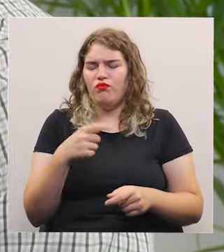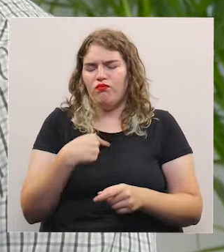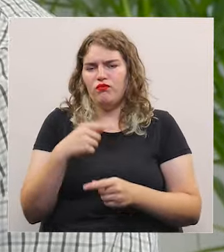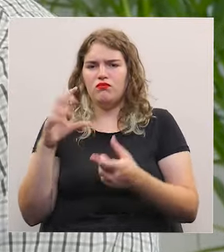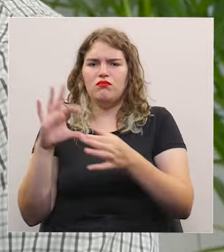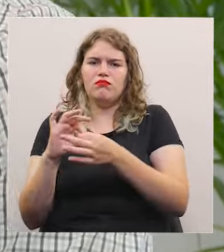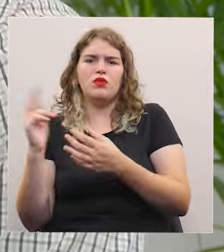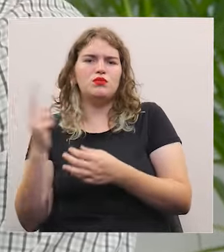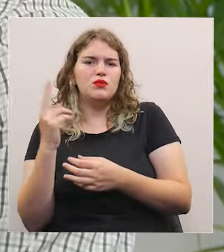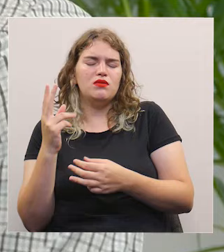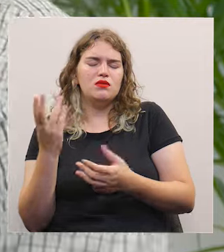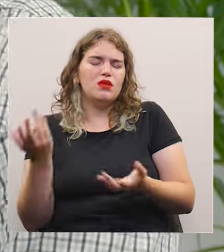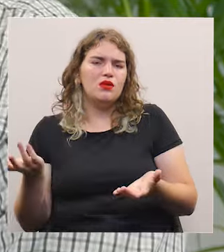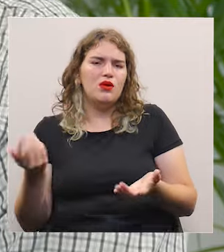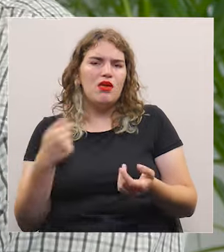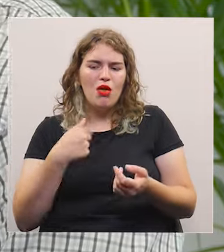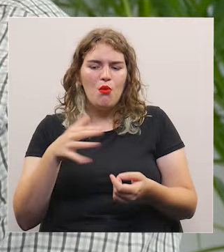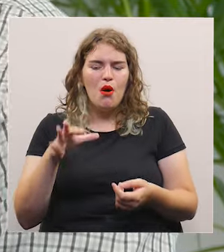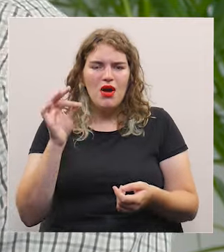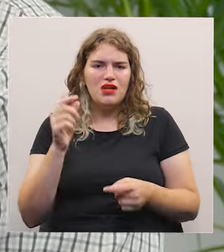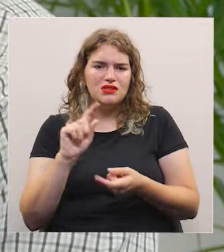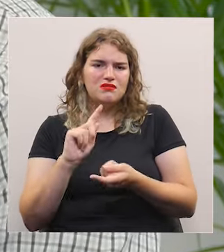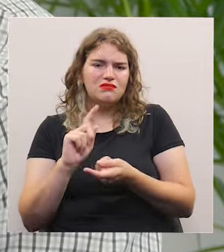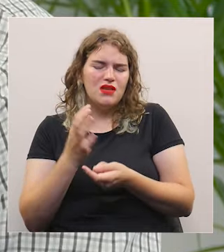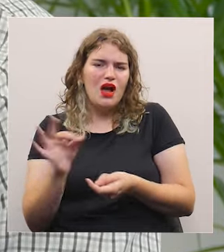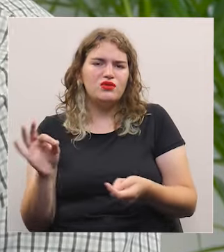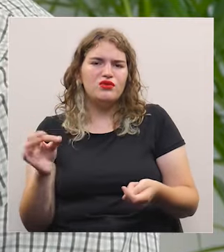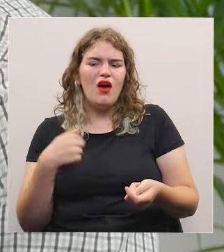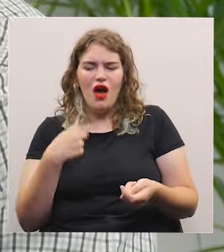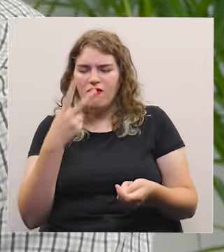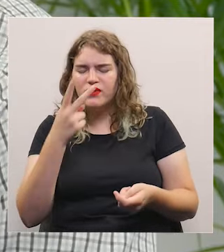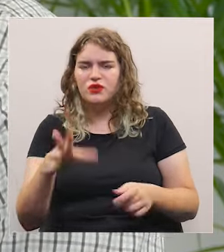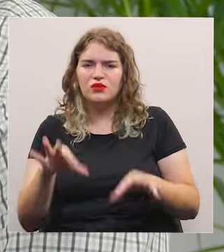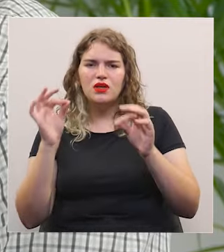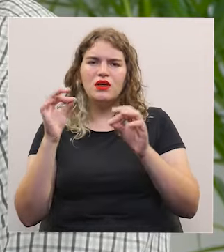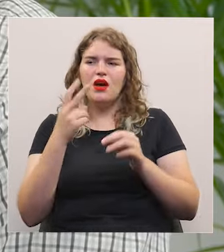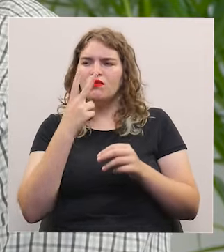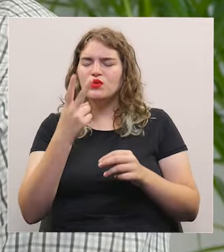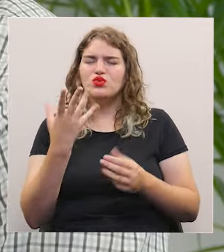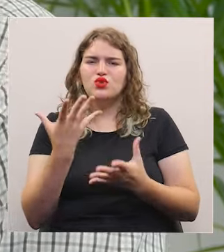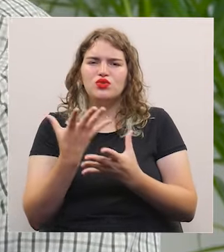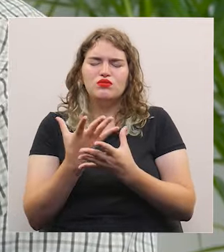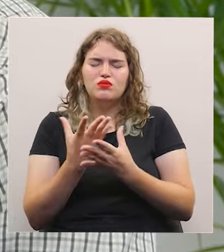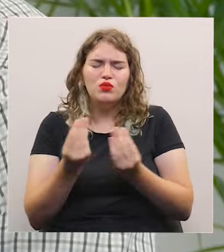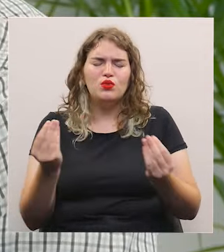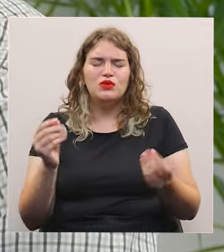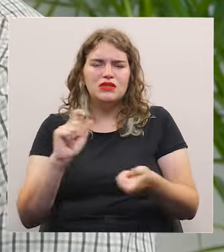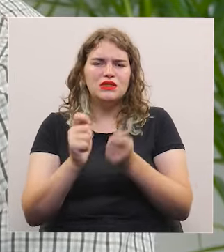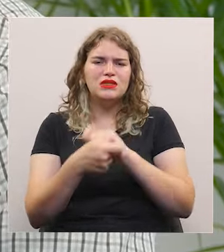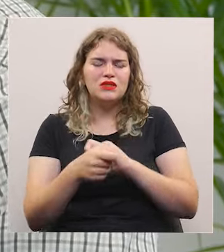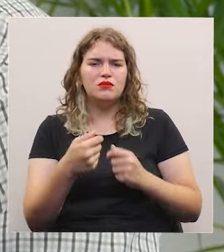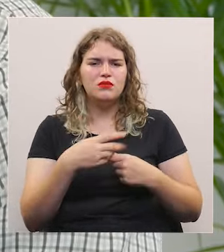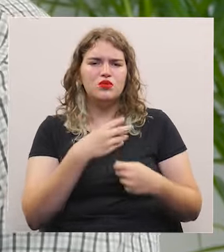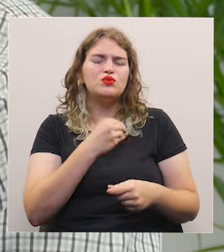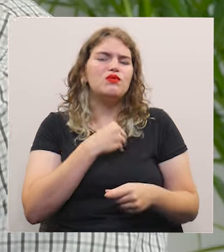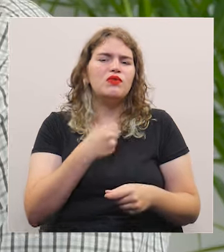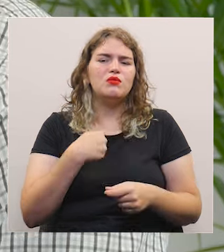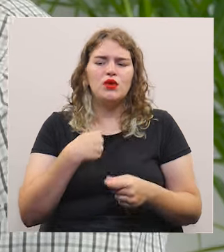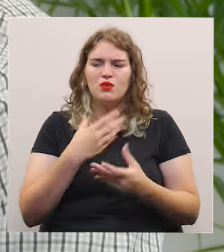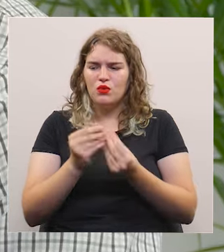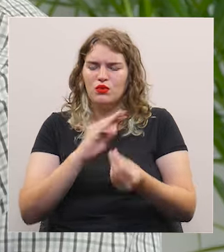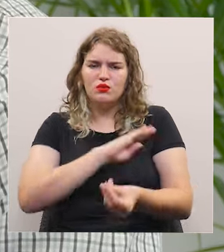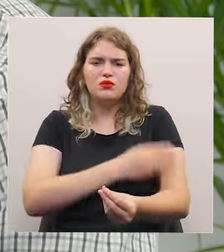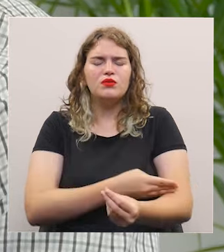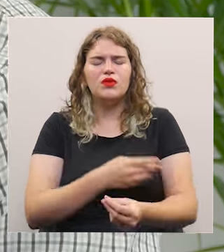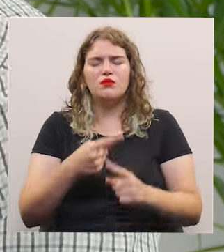fața către Dumnezeu. Asta este tot. Eu am descoperit, am văzut ce mult face, ce mult schimbă sufletul meu, câtă putere